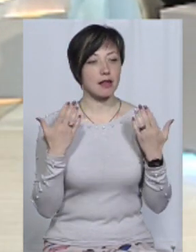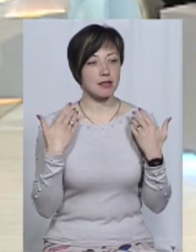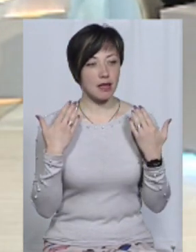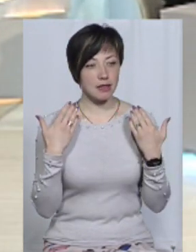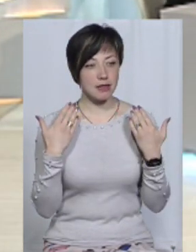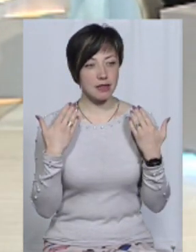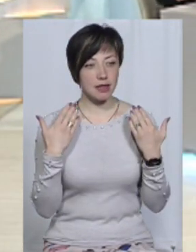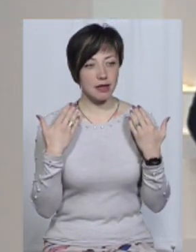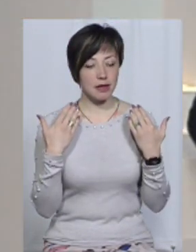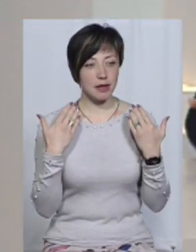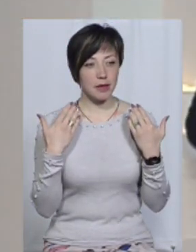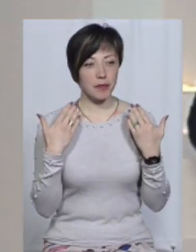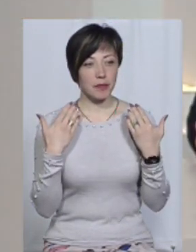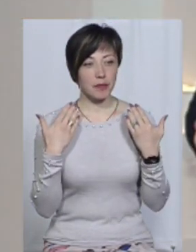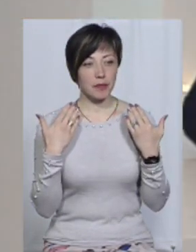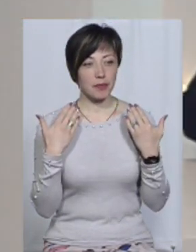релаксація, таку,